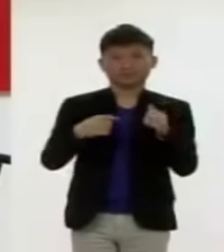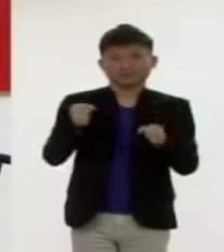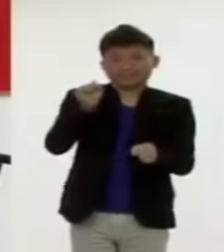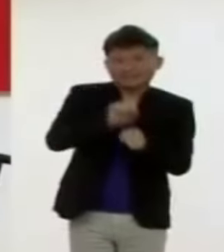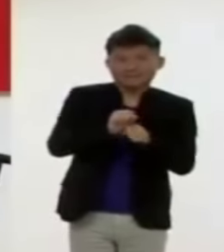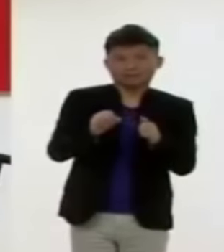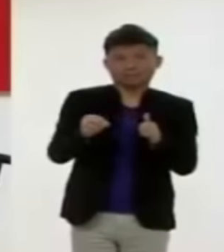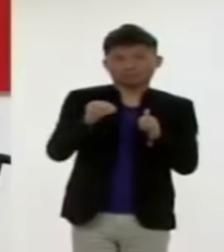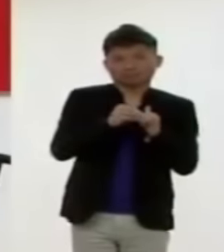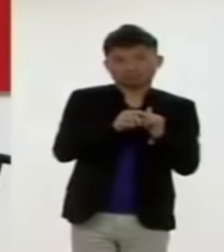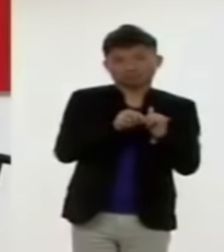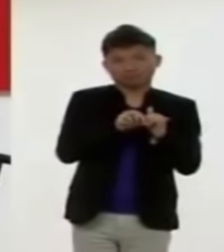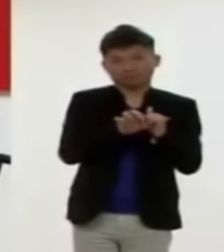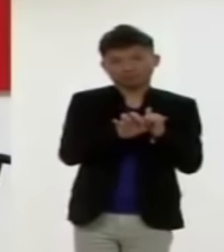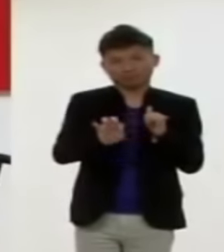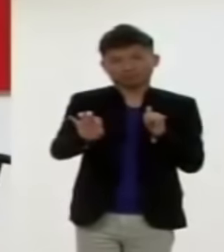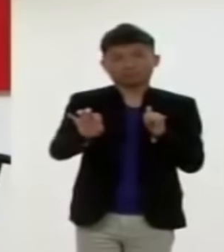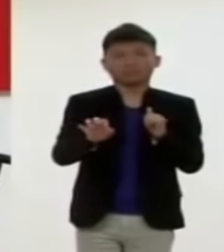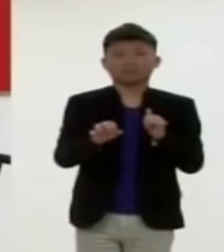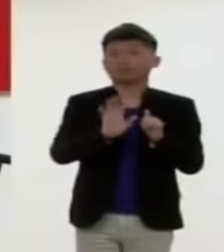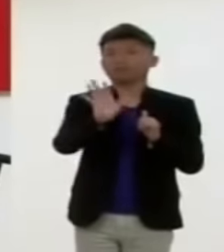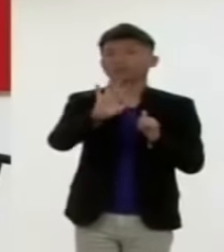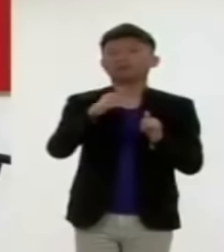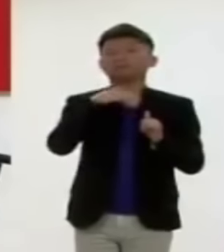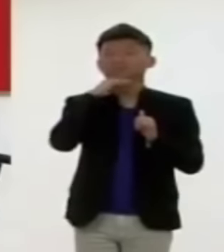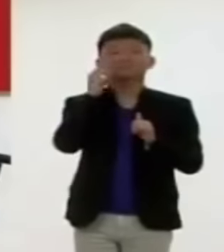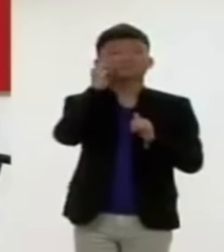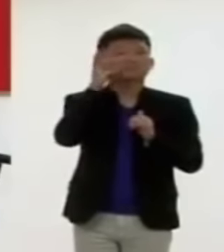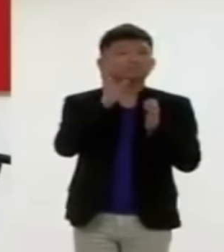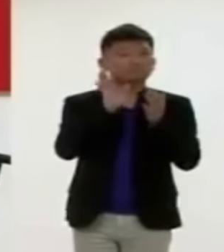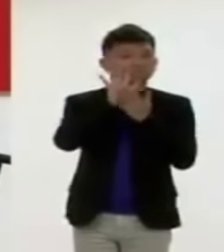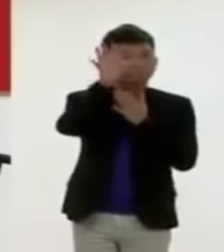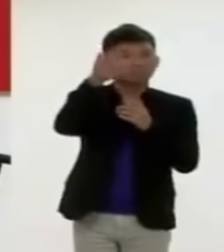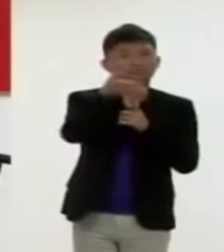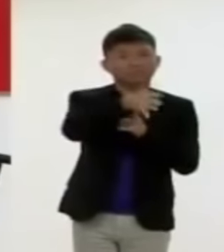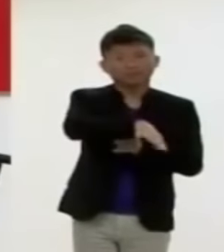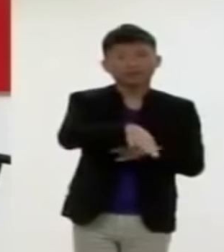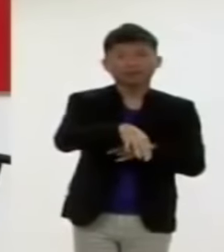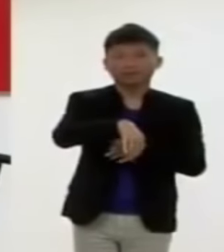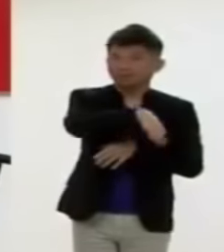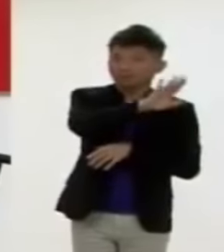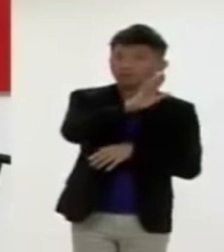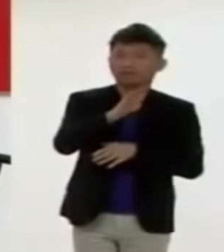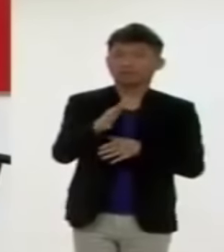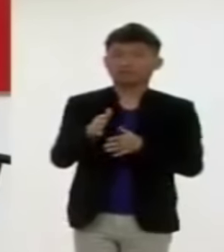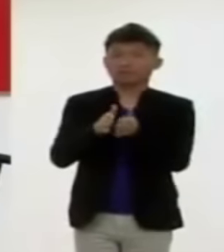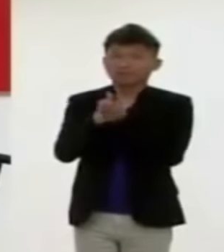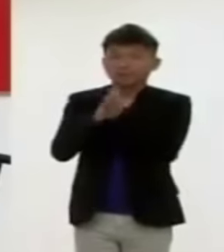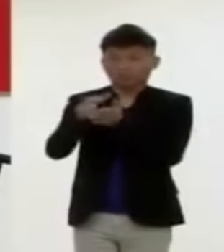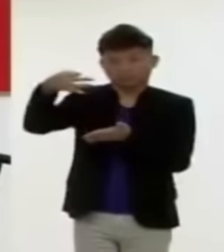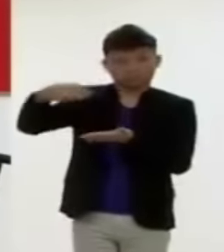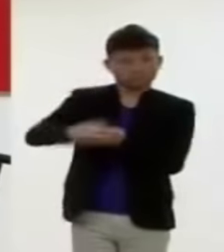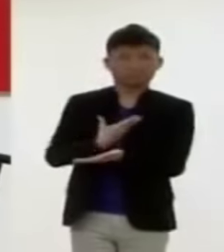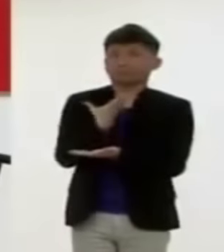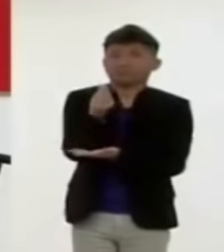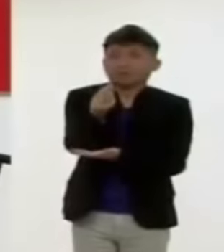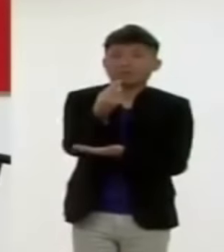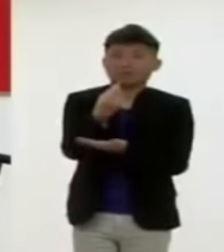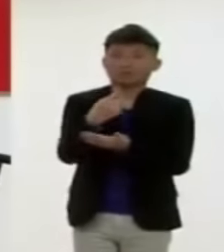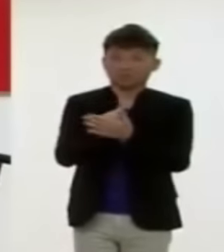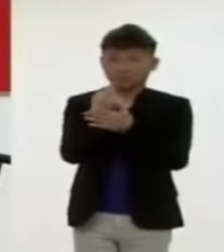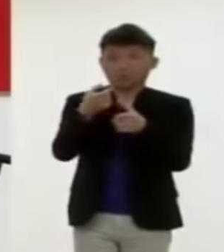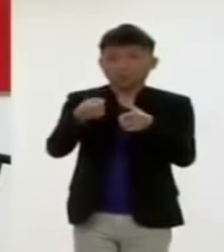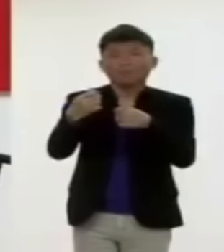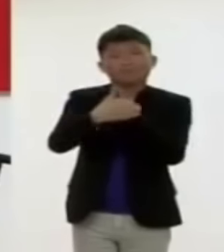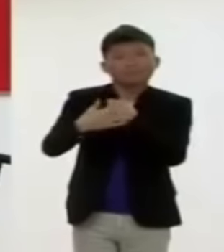弟弟3个月之后去世了，我们没有要求任何一毛的赔偿，我们只要他公保